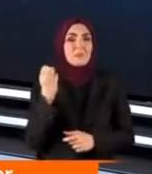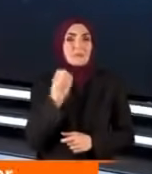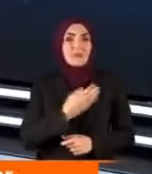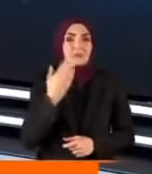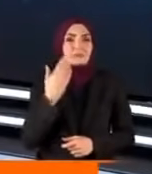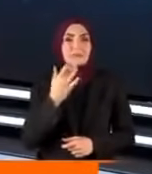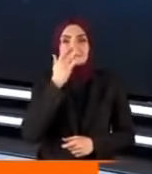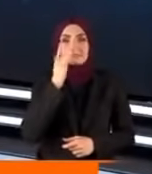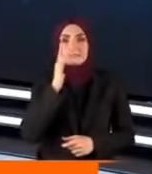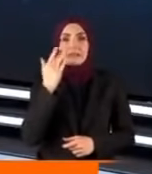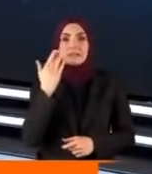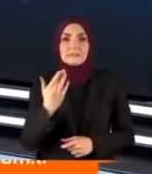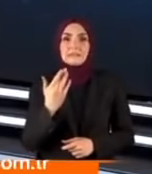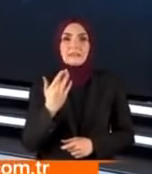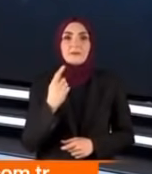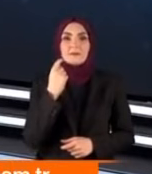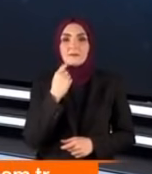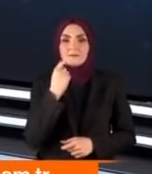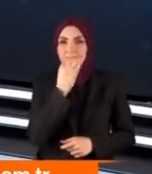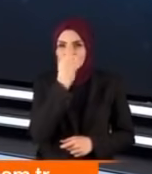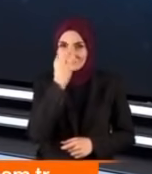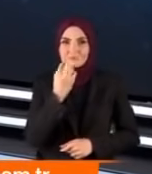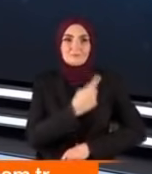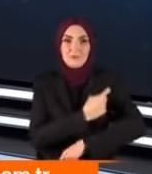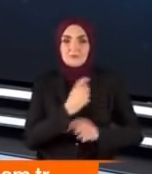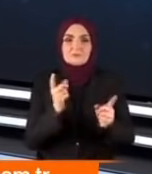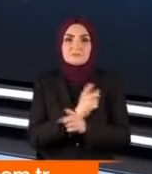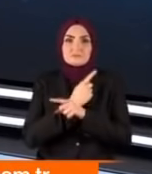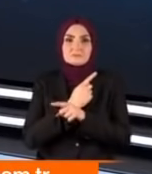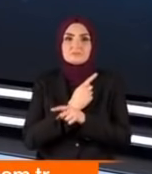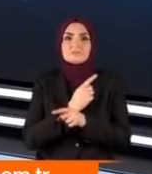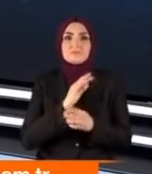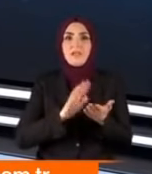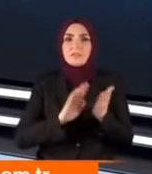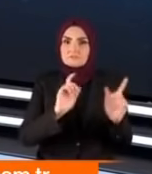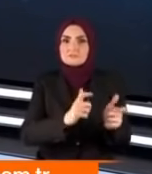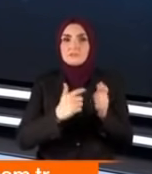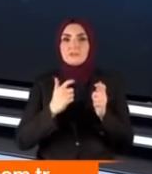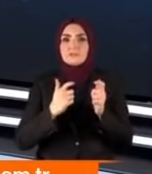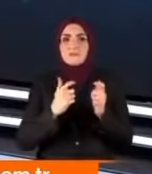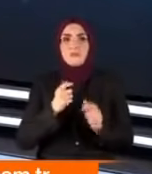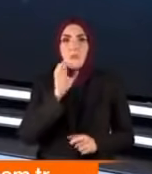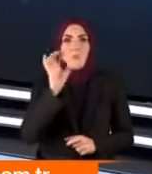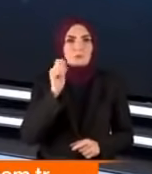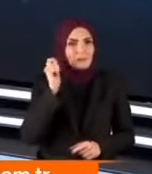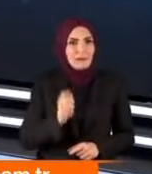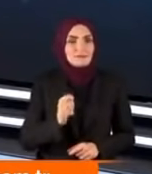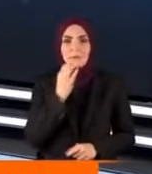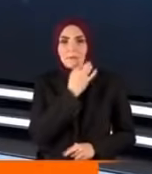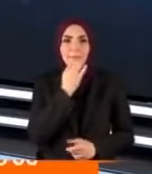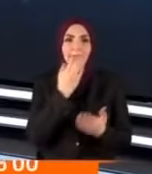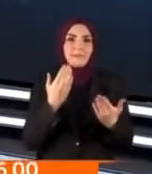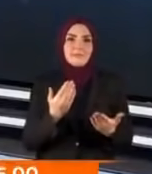çoğu orijinaliyle birebir aynı görünüme sahipti. Peki sahtesini ayırt edebilmenin yolu ne? Gelin izleyelim.